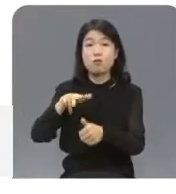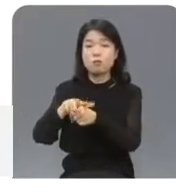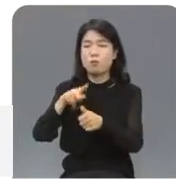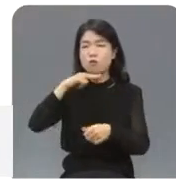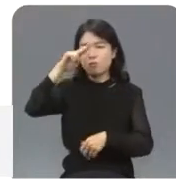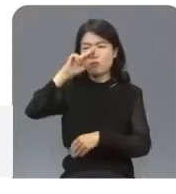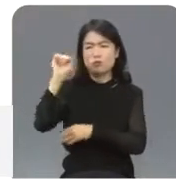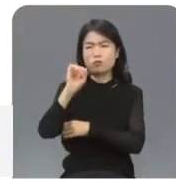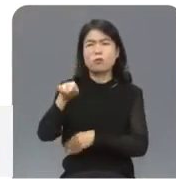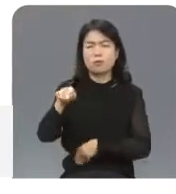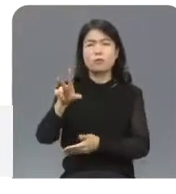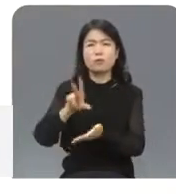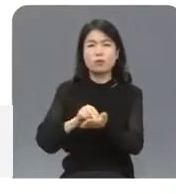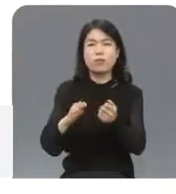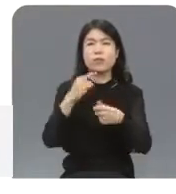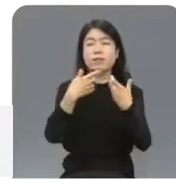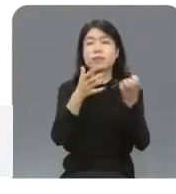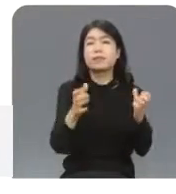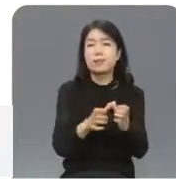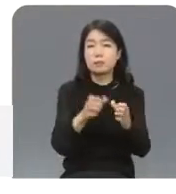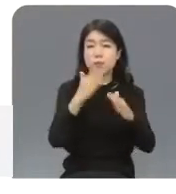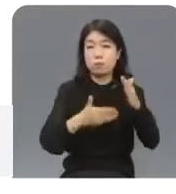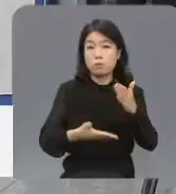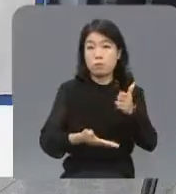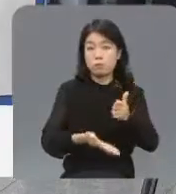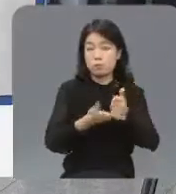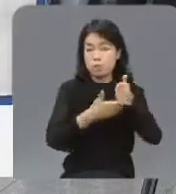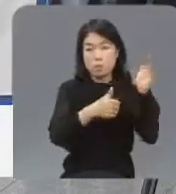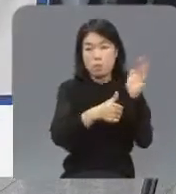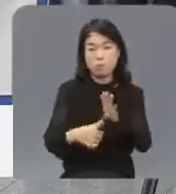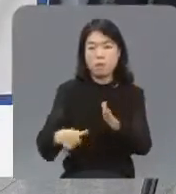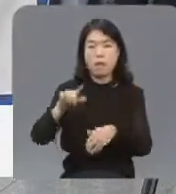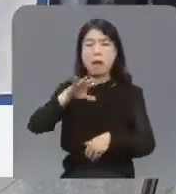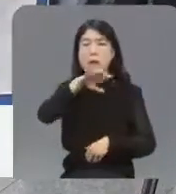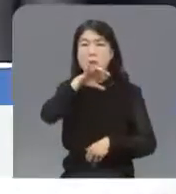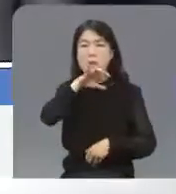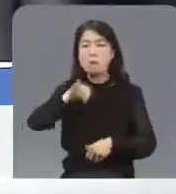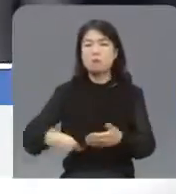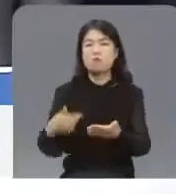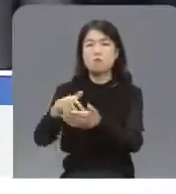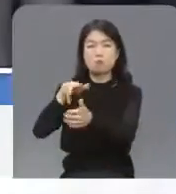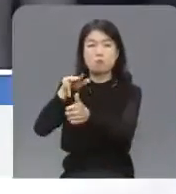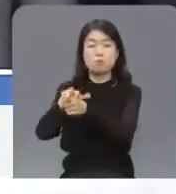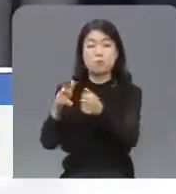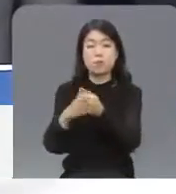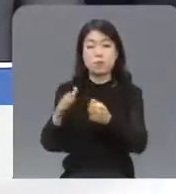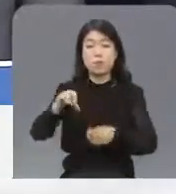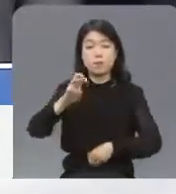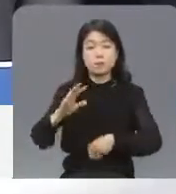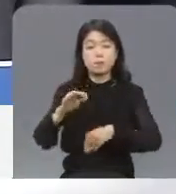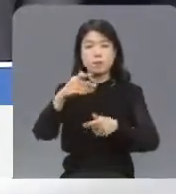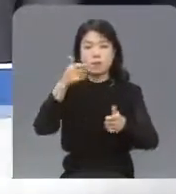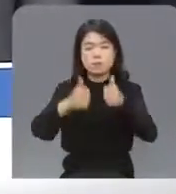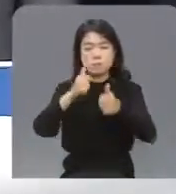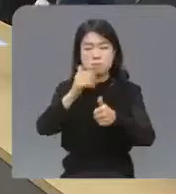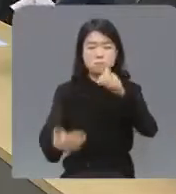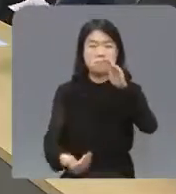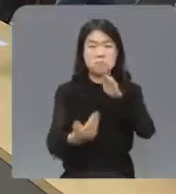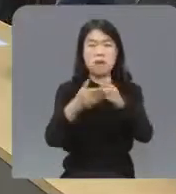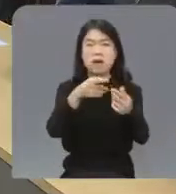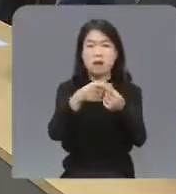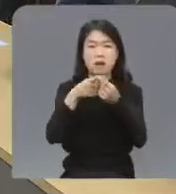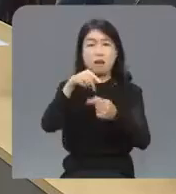음주운전 경력을 문제 삼은 민주당 공천 배제에 반발해 무소속 출마하면서 광주 최대 격전지로